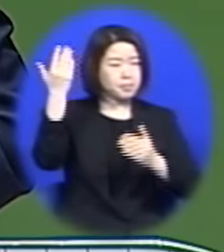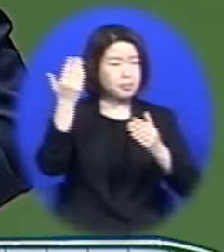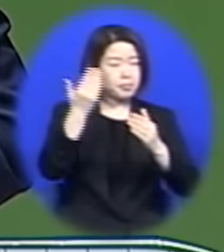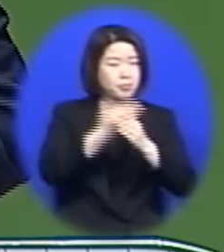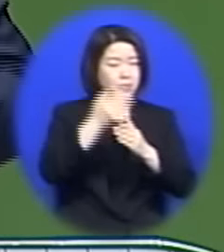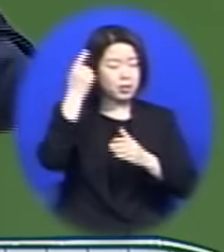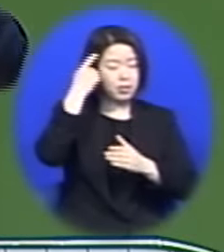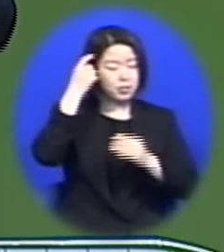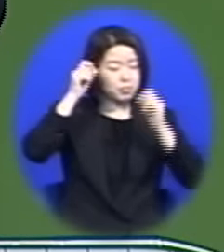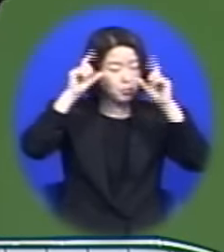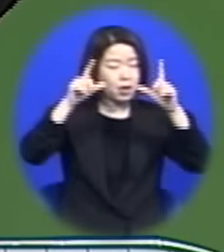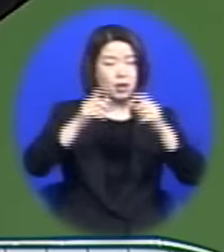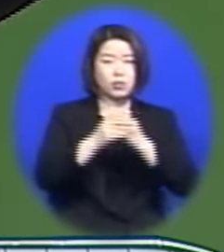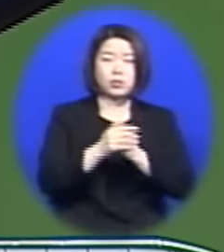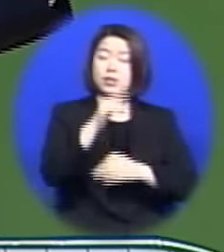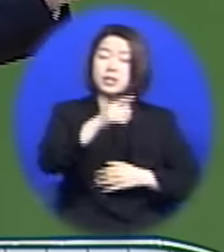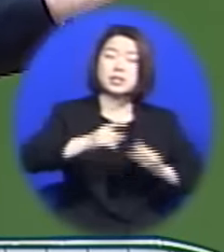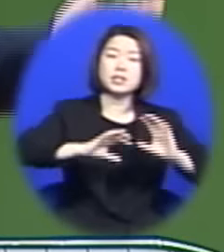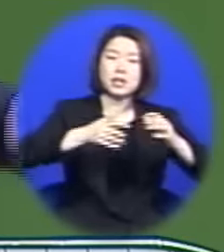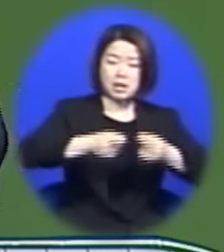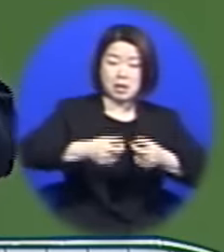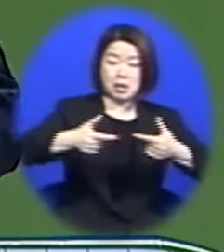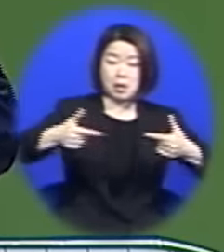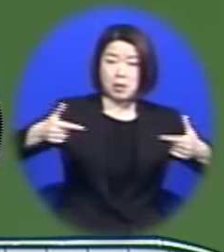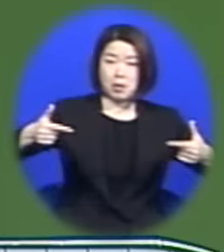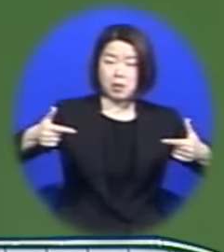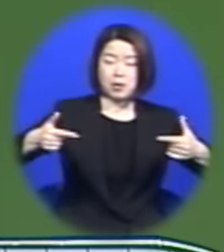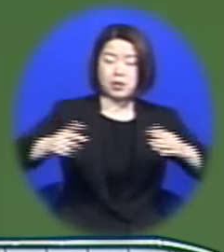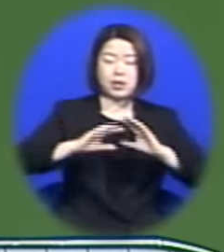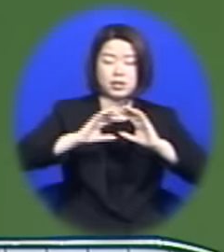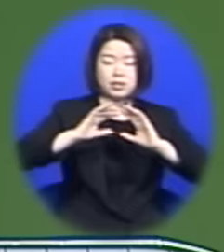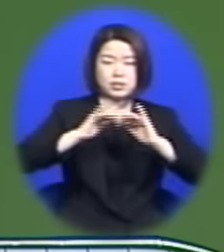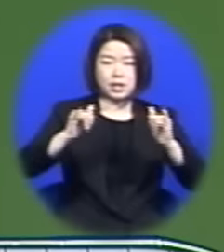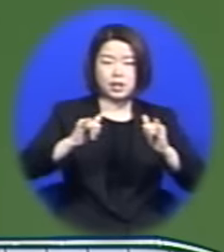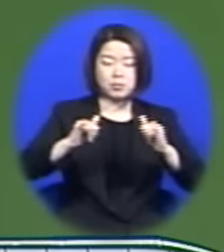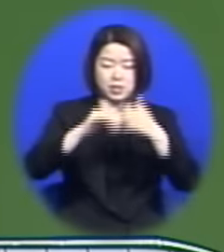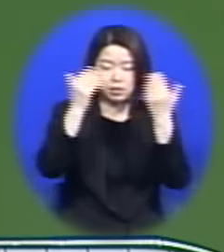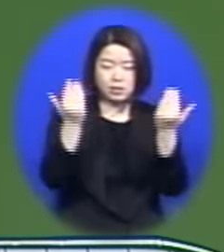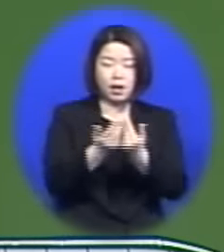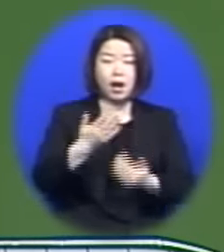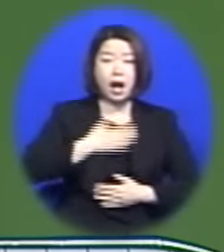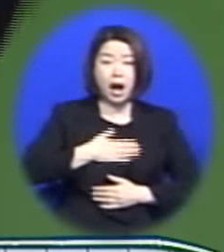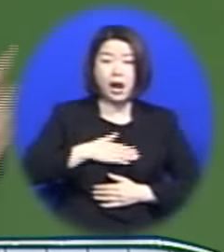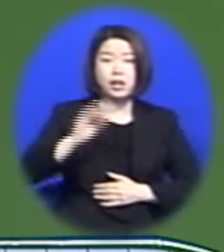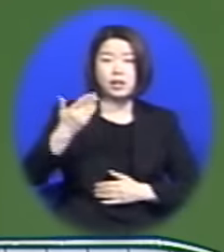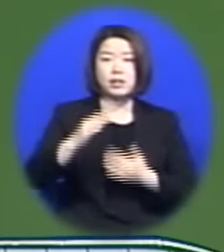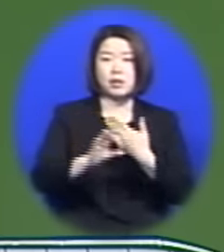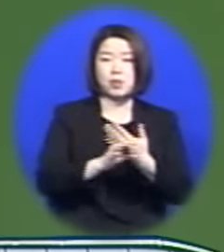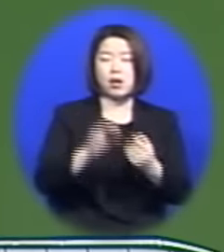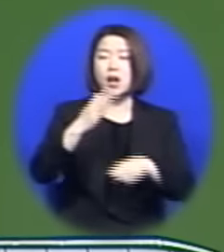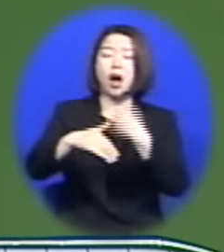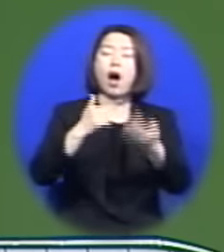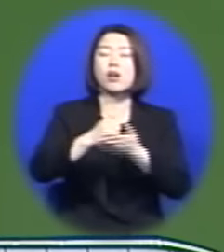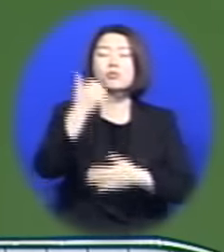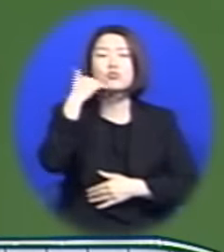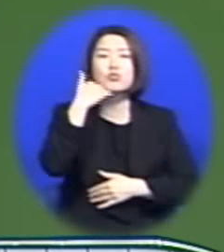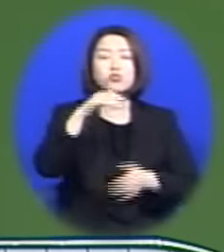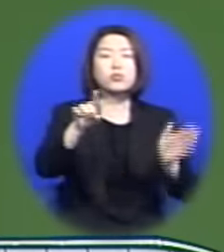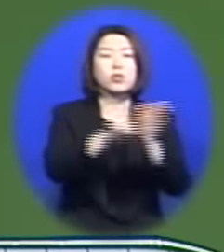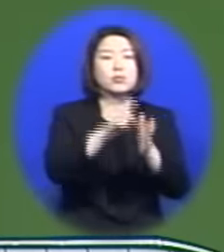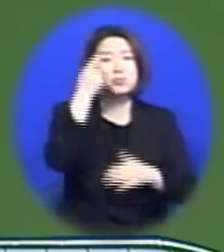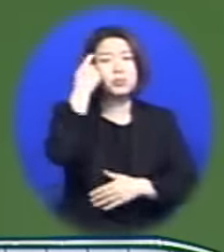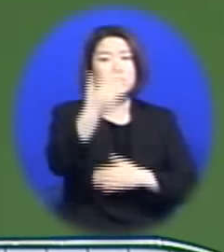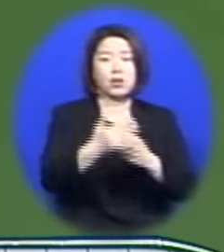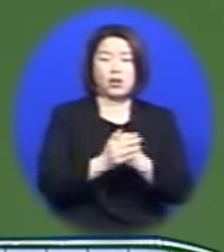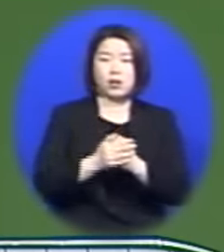깨어나고이 세상을 이제 점점점점 사람들이 다 알게 되면 하나님을 누가 믿을 거야 하나님이